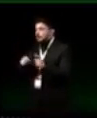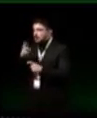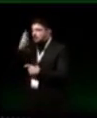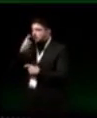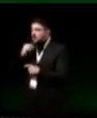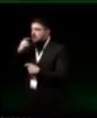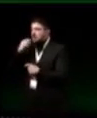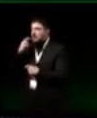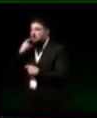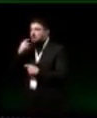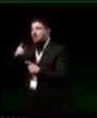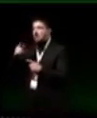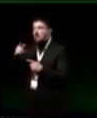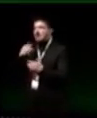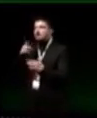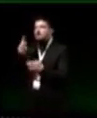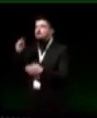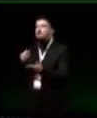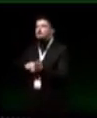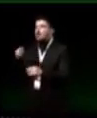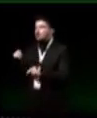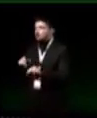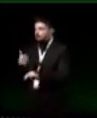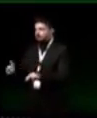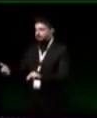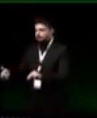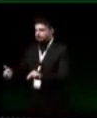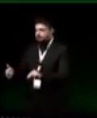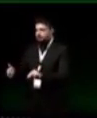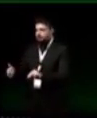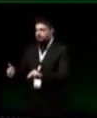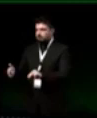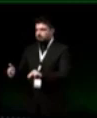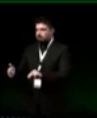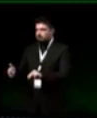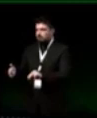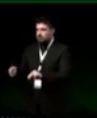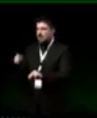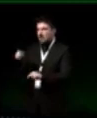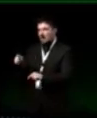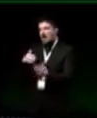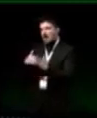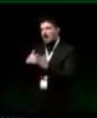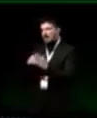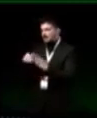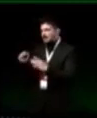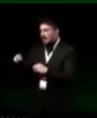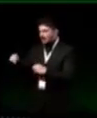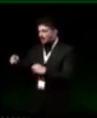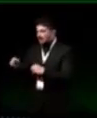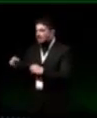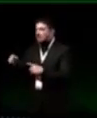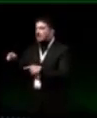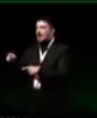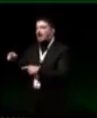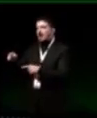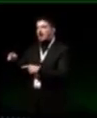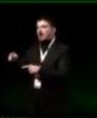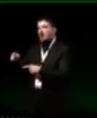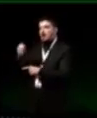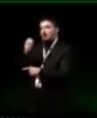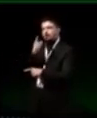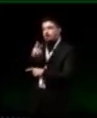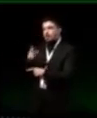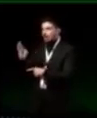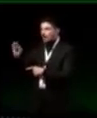voto, attraverso le procedure più strane e più devastanti. Lì, nella Casa Bianca, costruita dagli schiavi, avrebbe detto Michelle Obama,